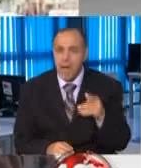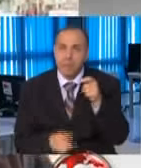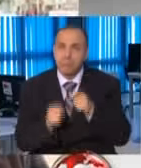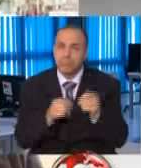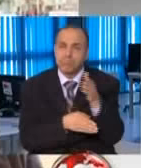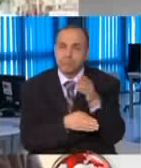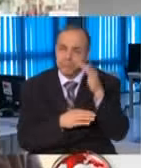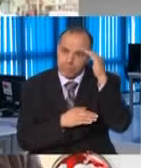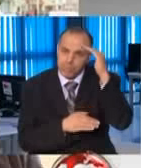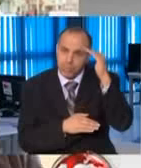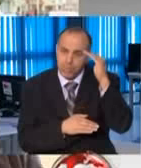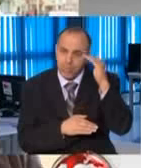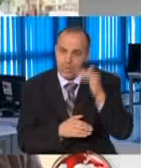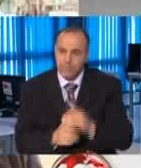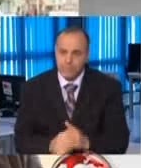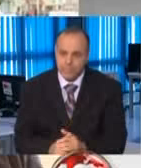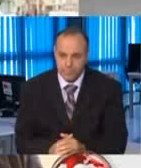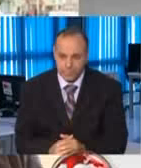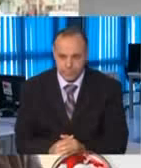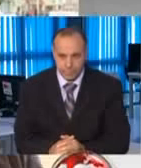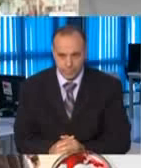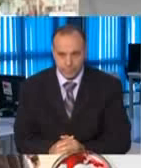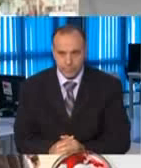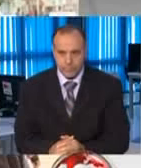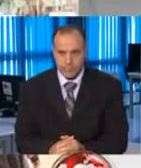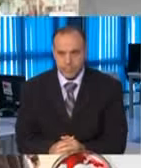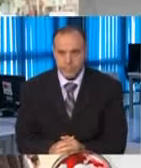العلم قامت